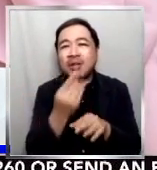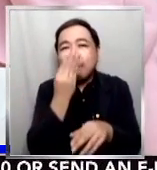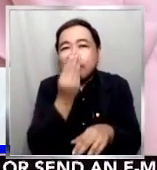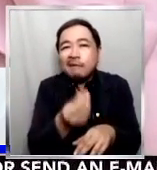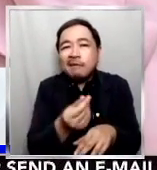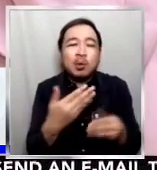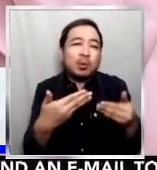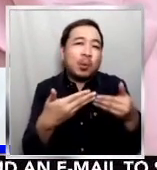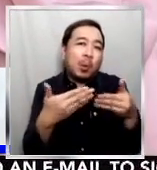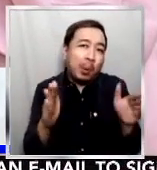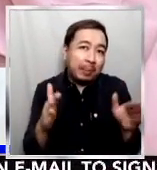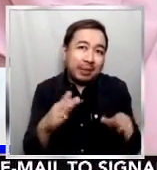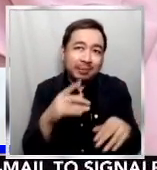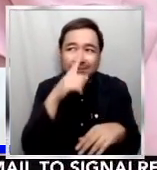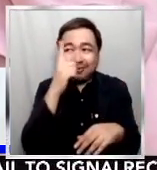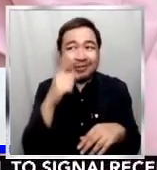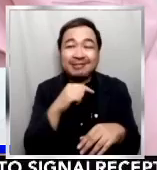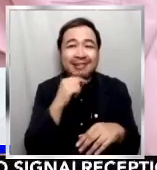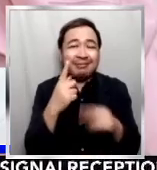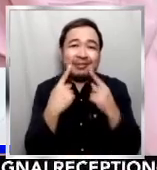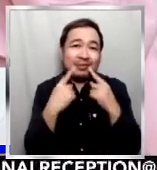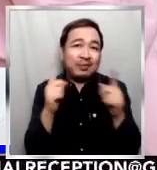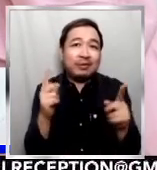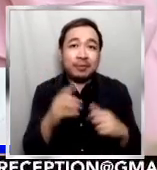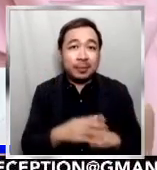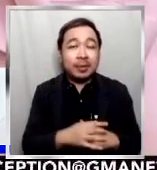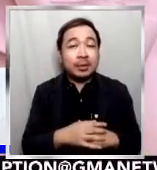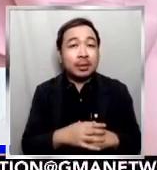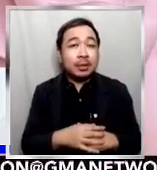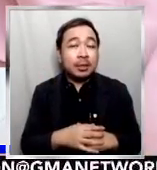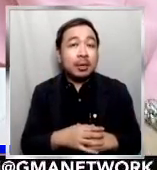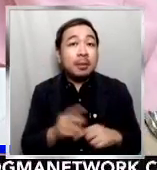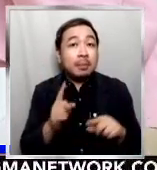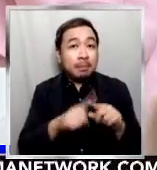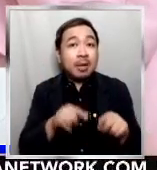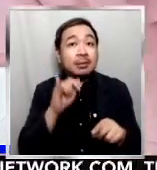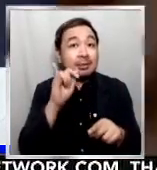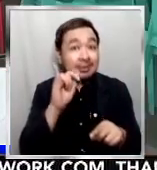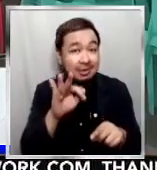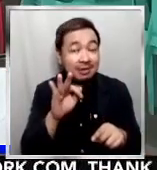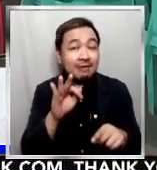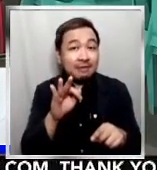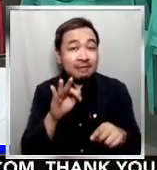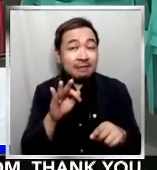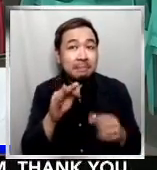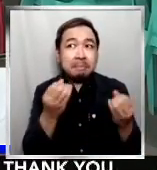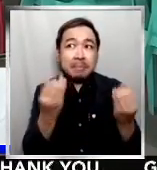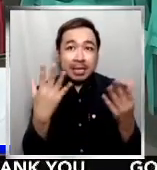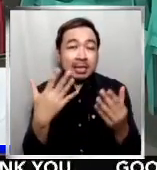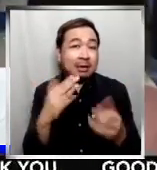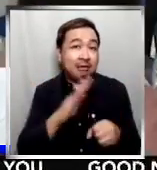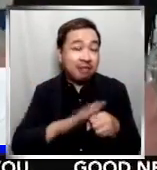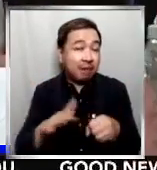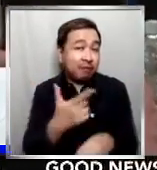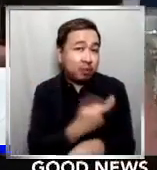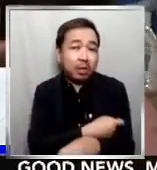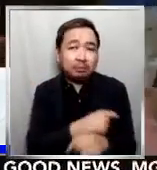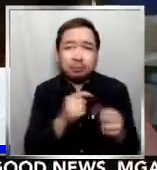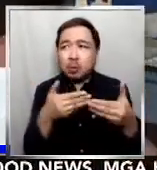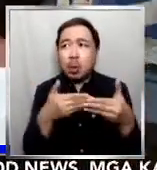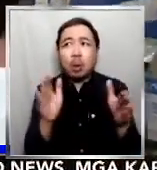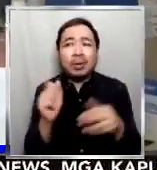bubuksan, di ba? Okay. Now, pero kung madami, yan, binubuksan lahat. Pagpatak naman ng alas 11 kanina